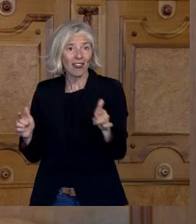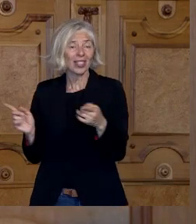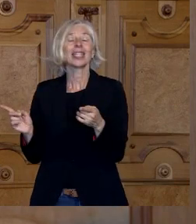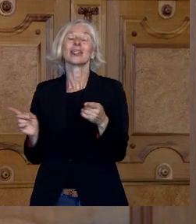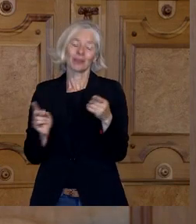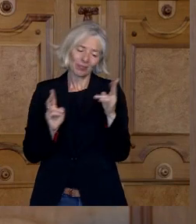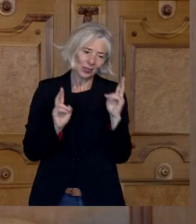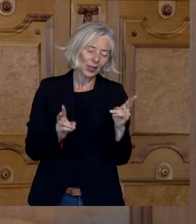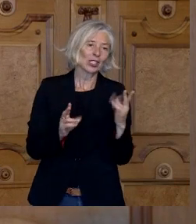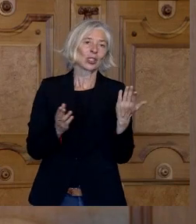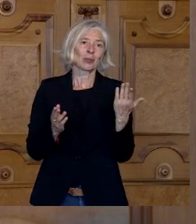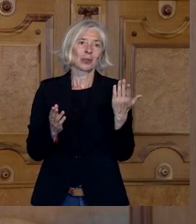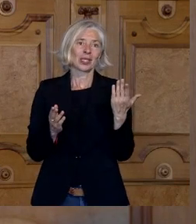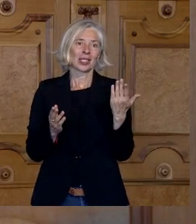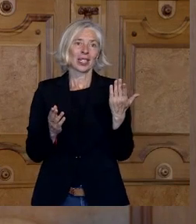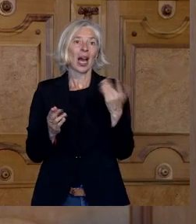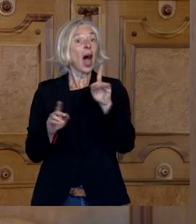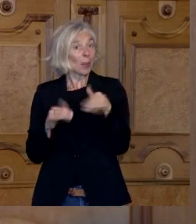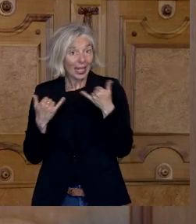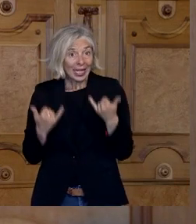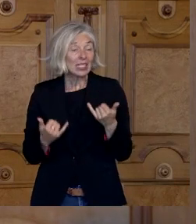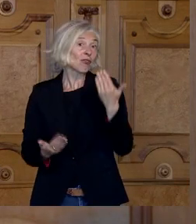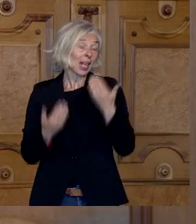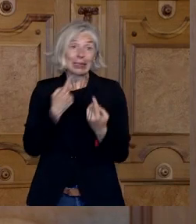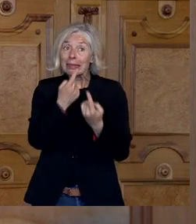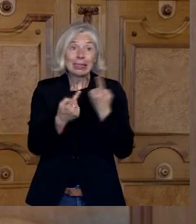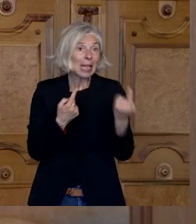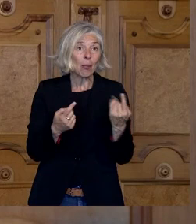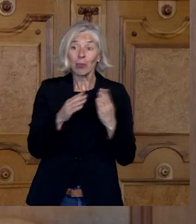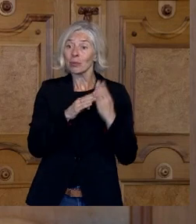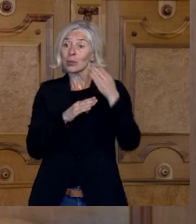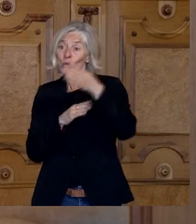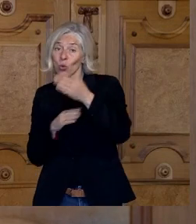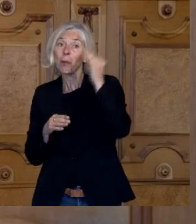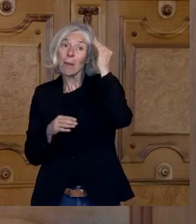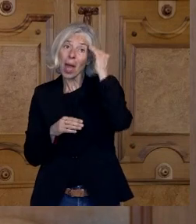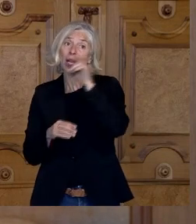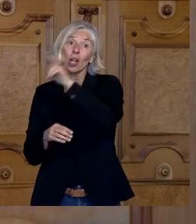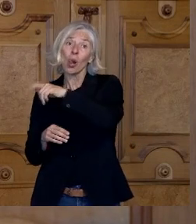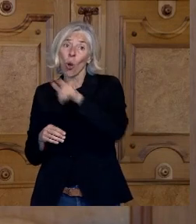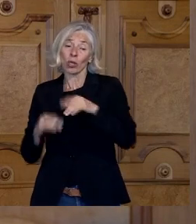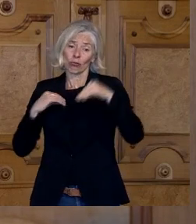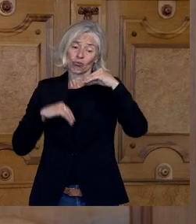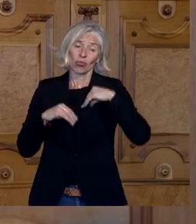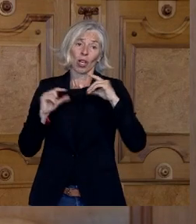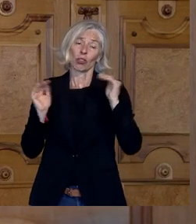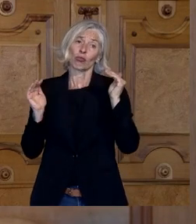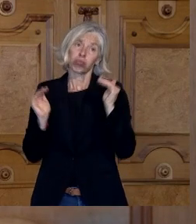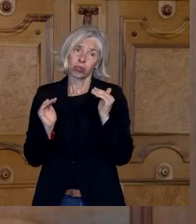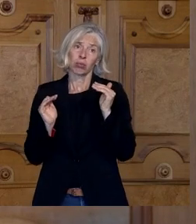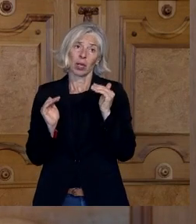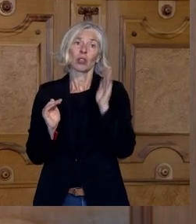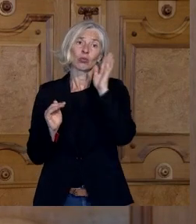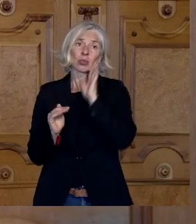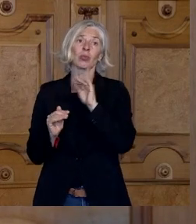den ein oder anderen Besuchen, die Sie nun vielleicht selbst machen, zu spüren sein. Dafür bitte ich um Verständnis. Dafür haben